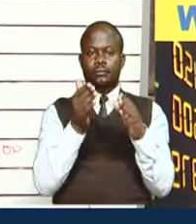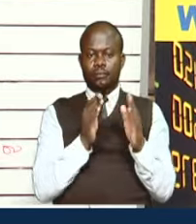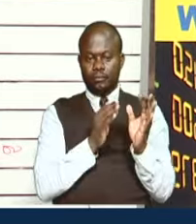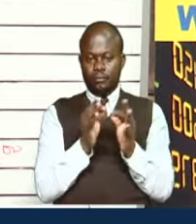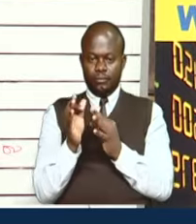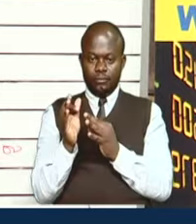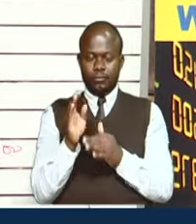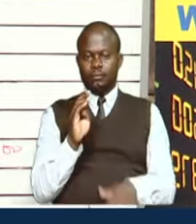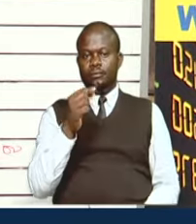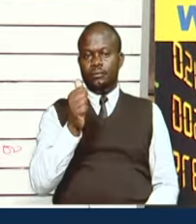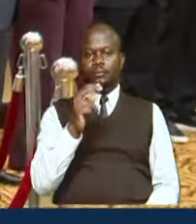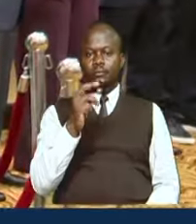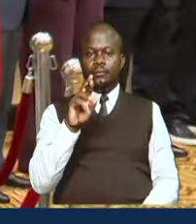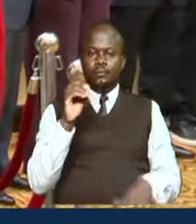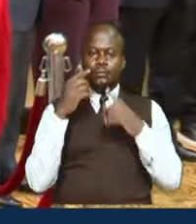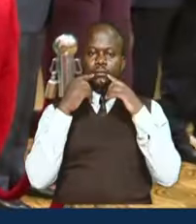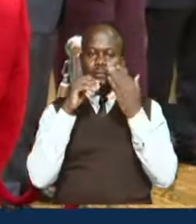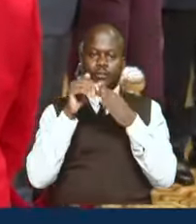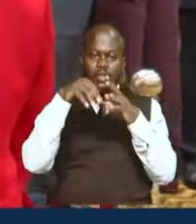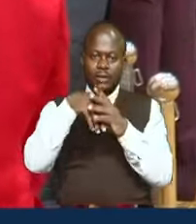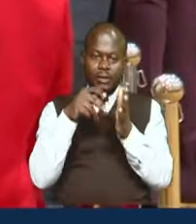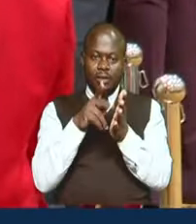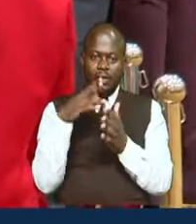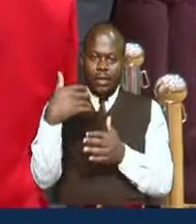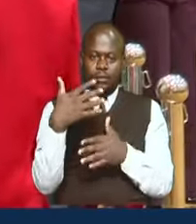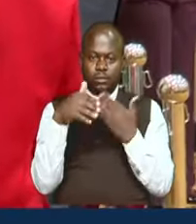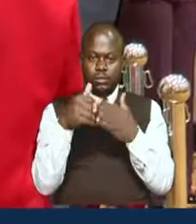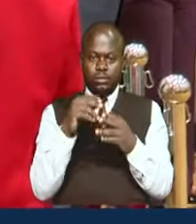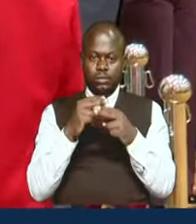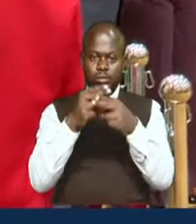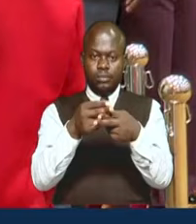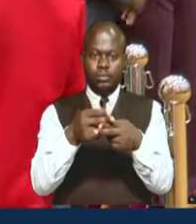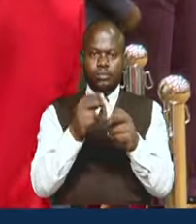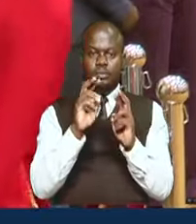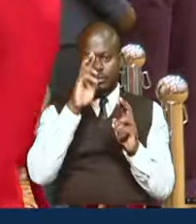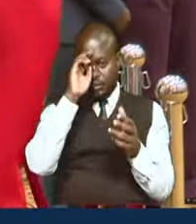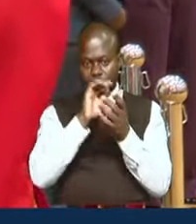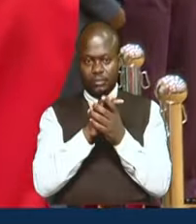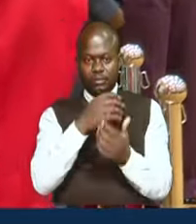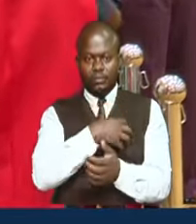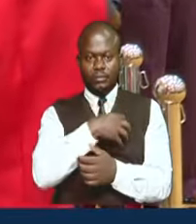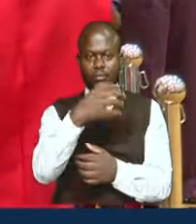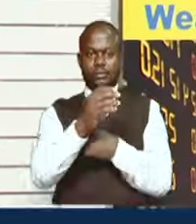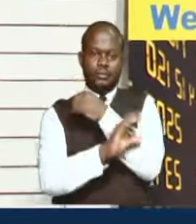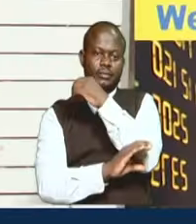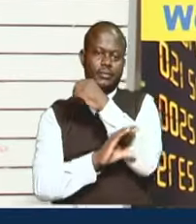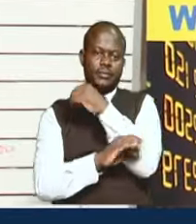n'Igenamigambi biganiro Steven asobanura ko kwitabira kugura izi mapuro meshwa mwenda ari icyizere ku bukungu